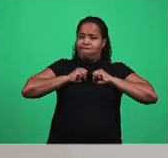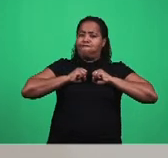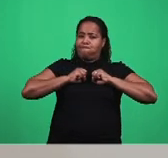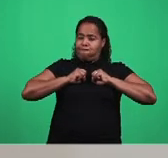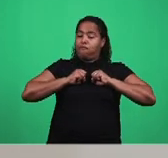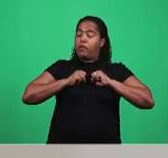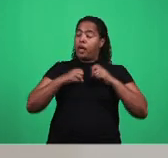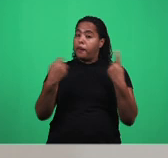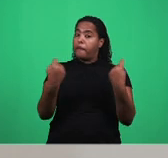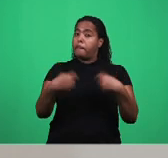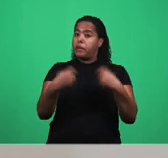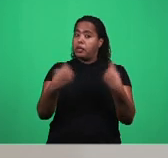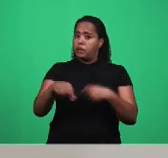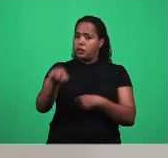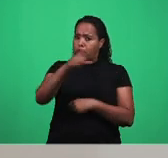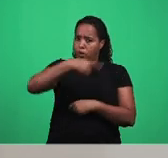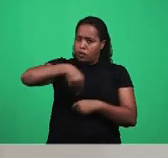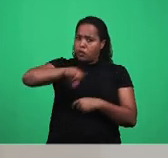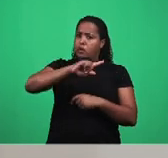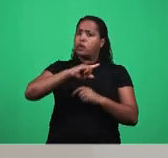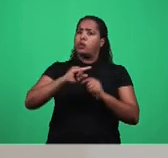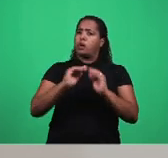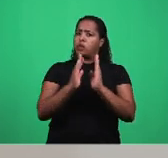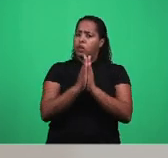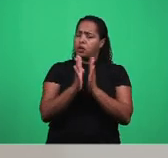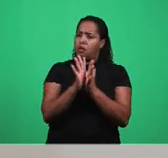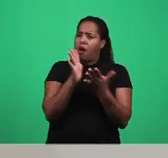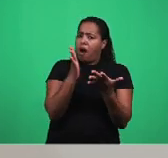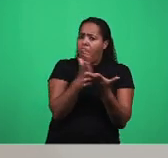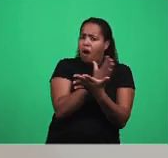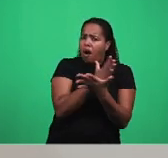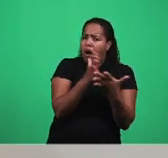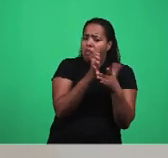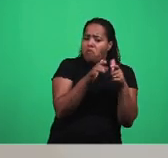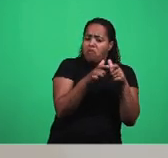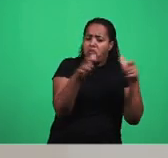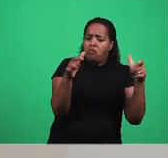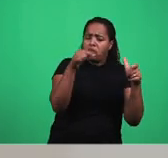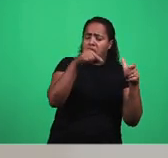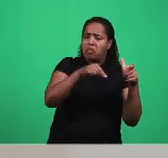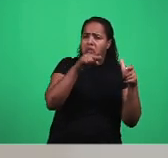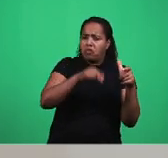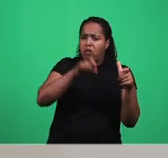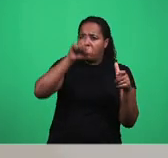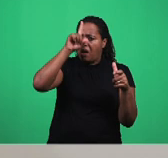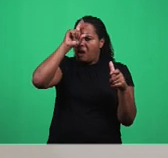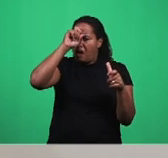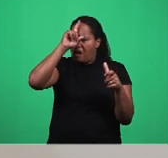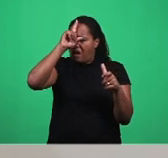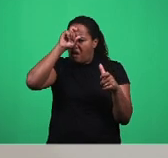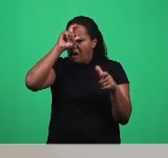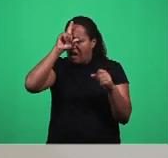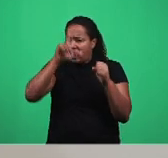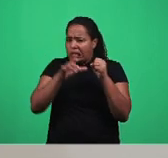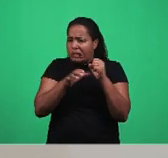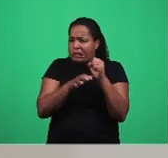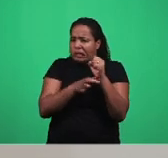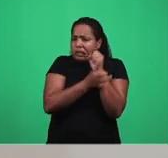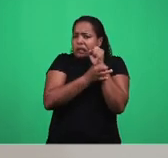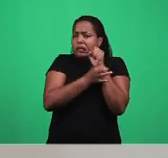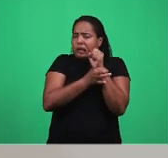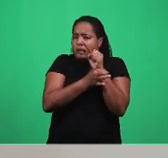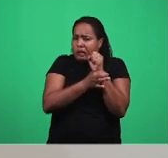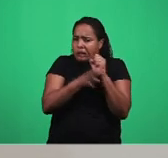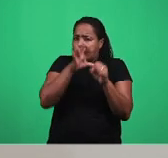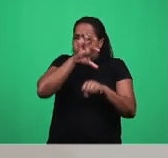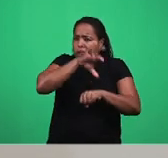besoin de prière. Quelques-uns hospitalisés dans un état grave. Nous avons ici